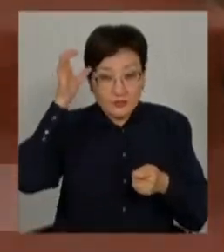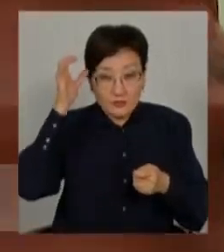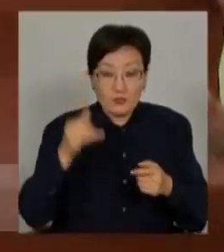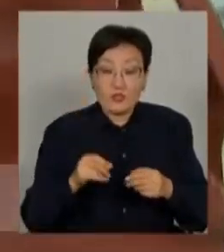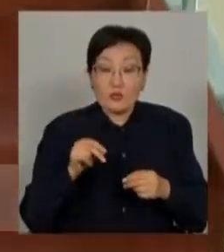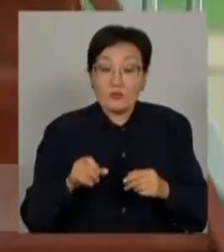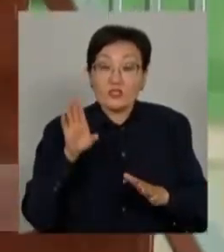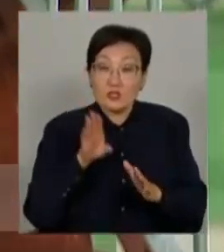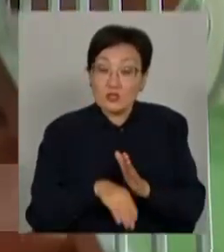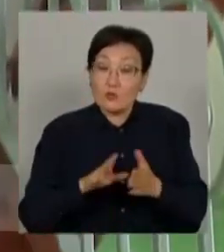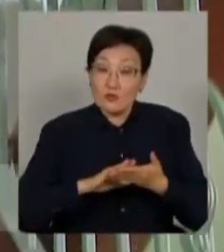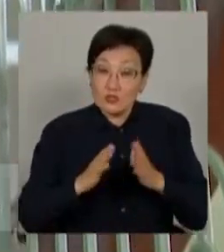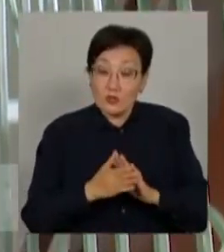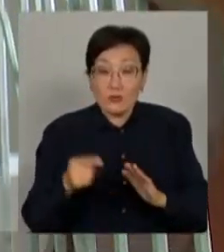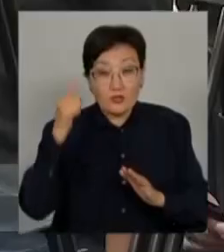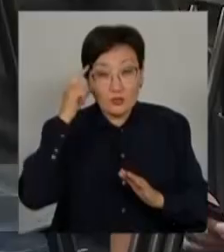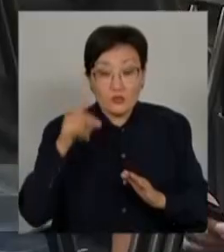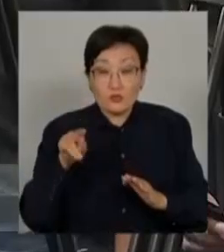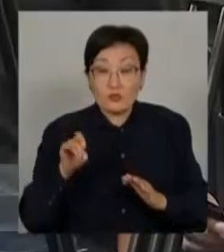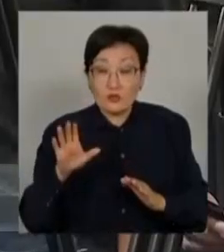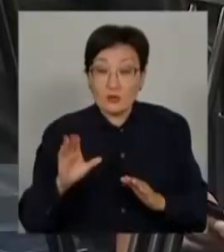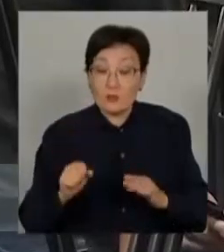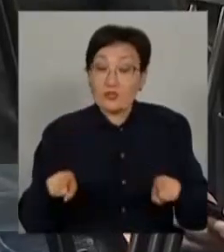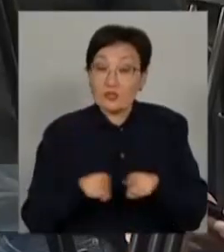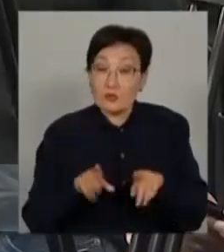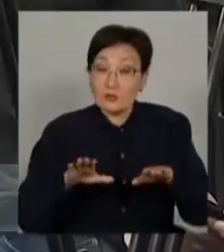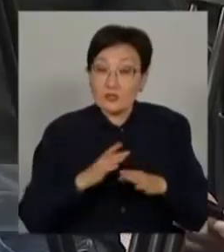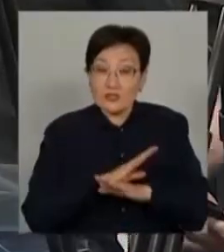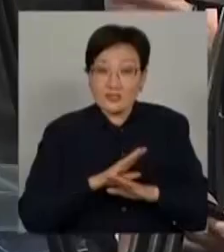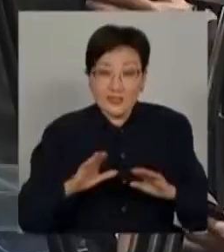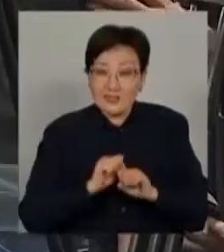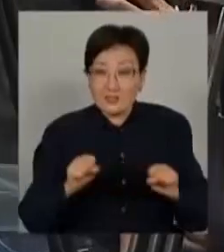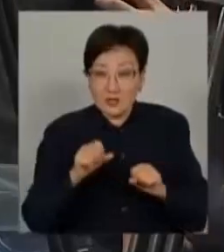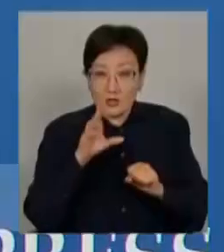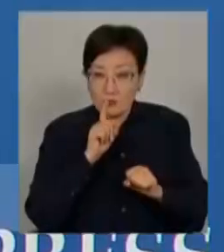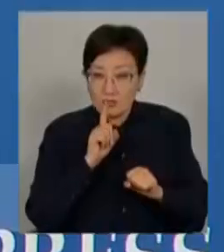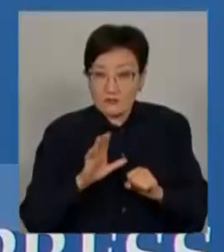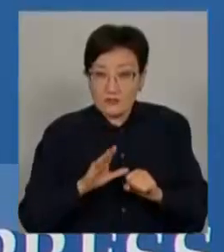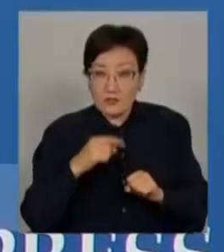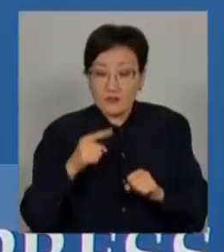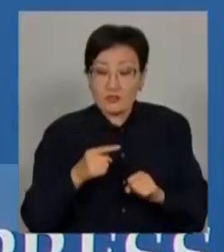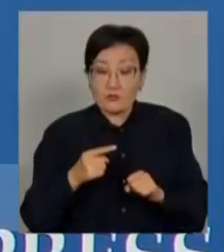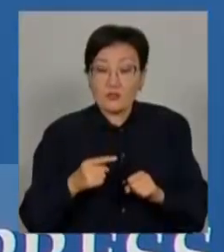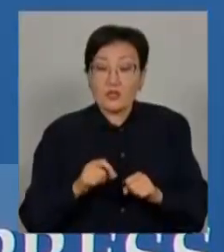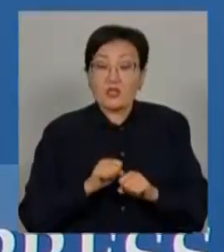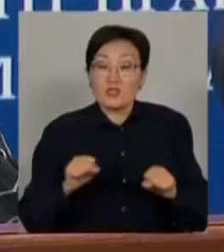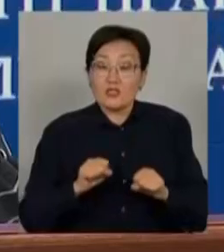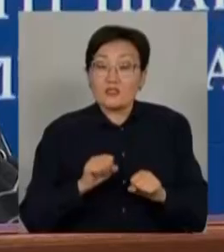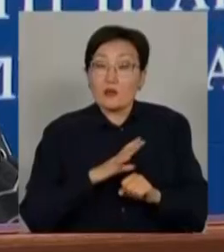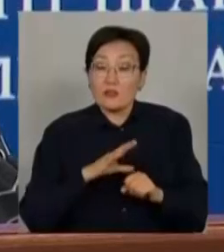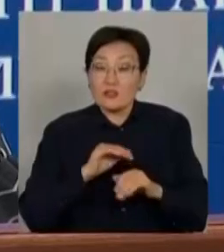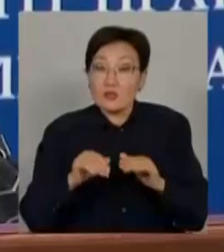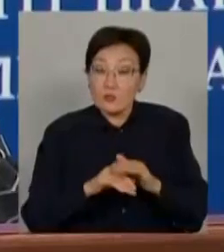чем усугубил ситуацию считает Тамара дюсенова подобные случаи нельзя замалчивать говорит вице-премьер нельзя было скрывать